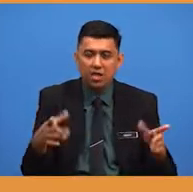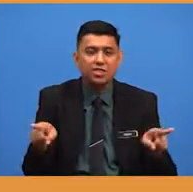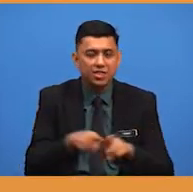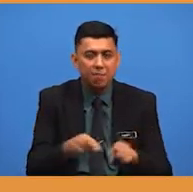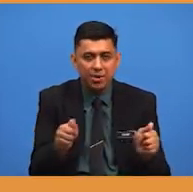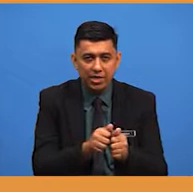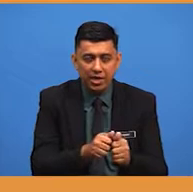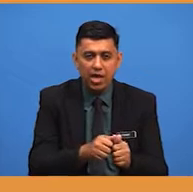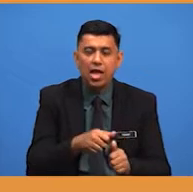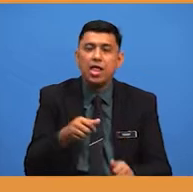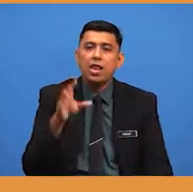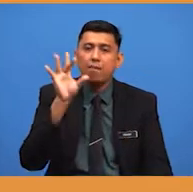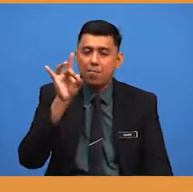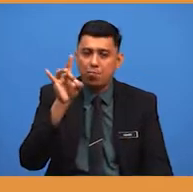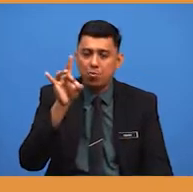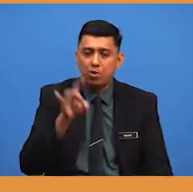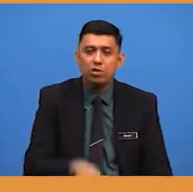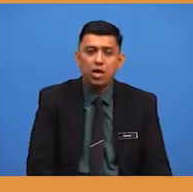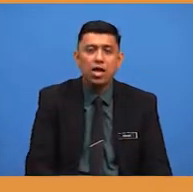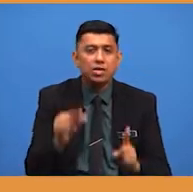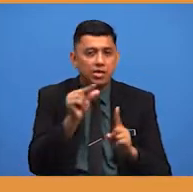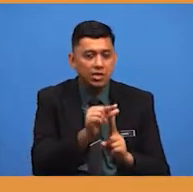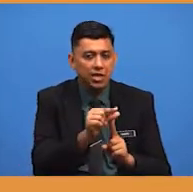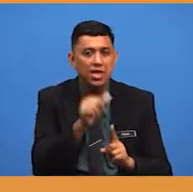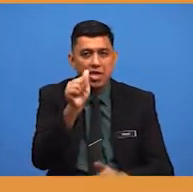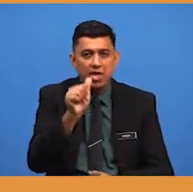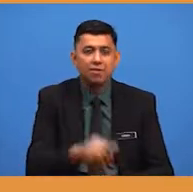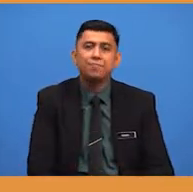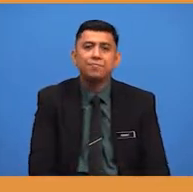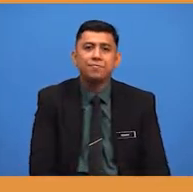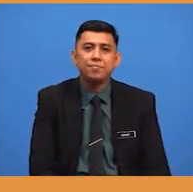atau sama dengan 80, grade ialah A.